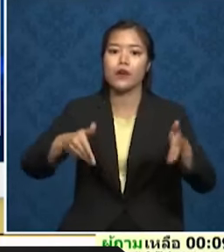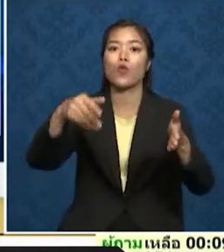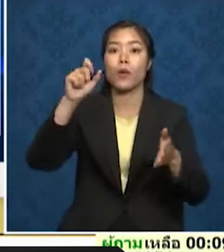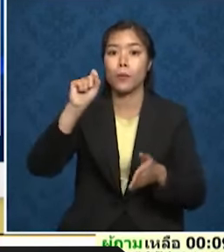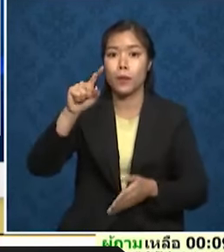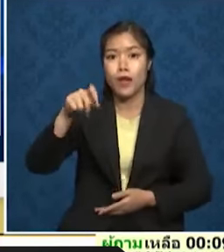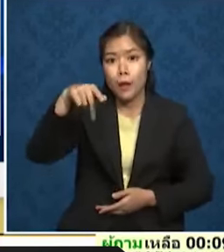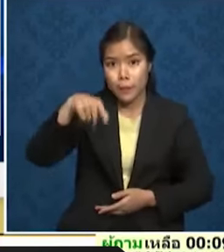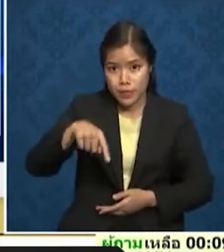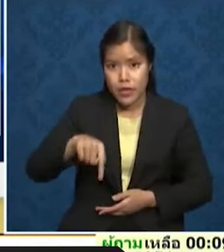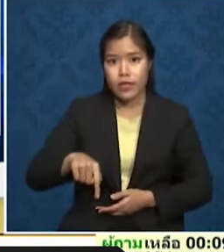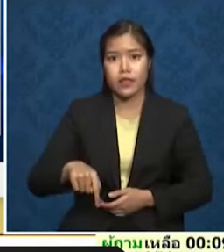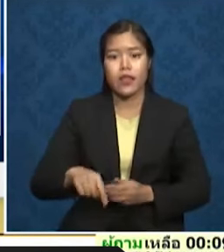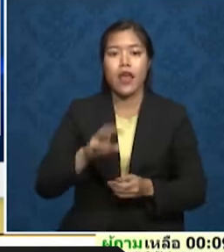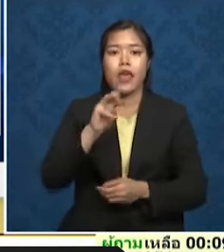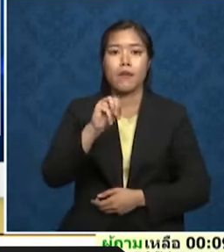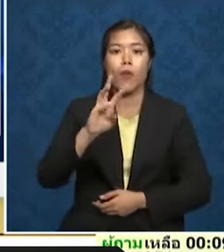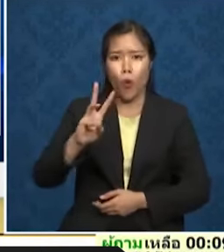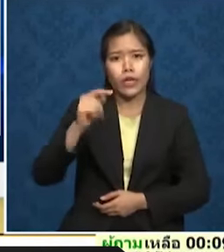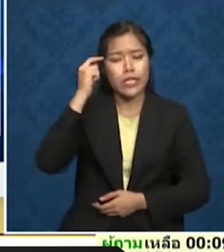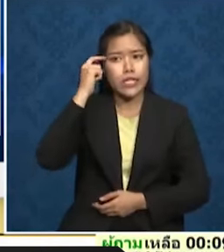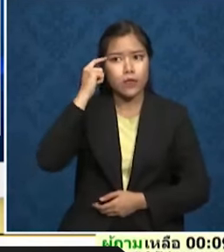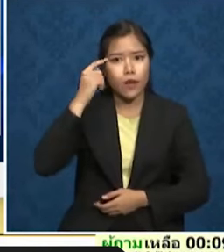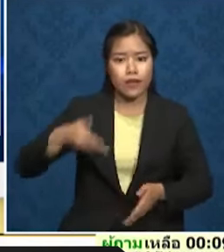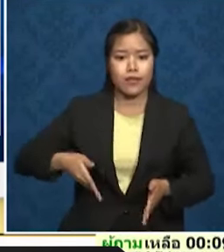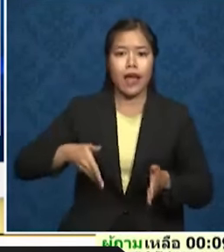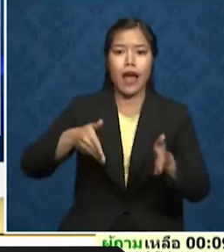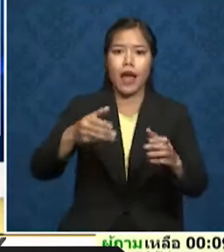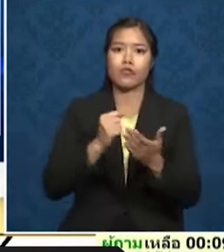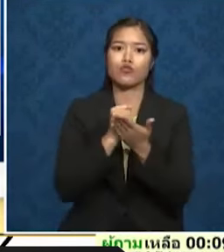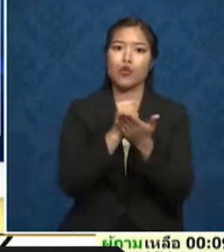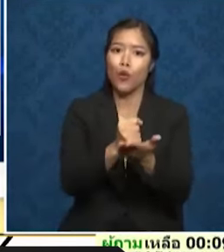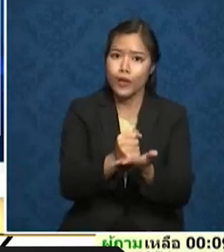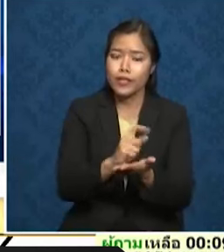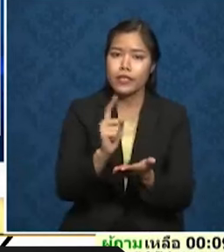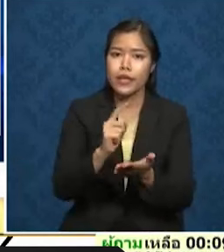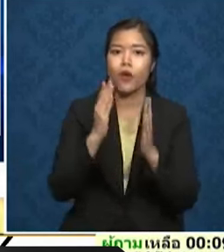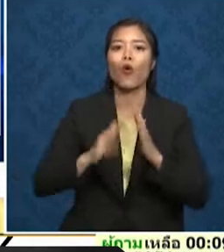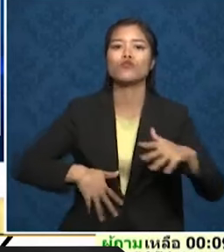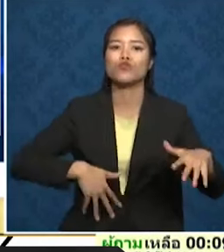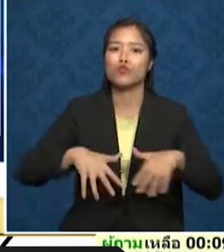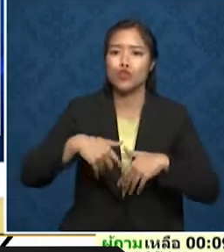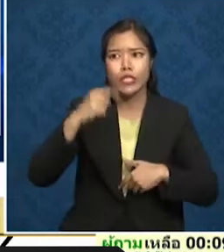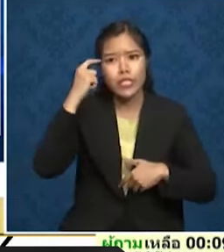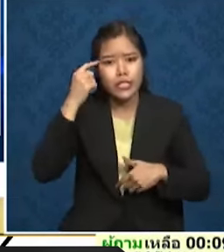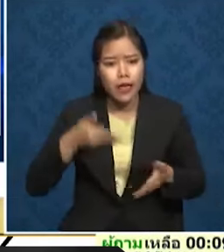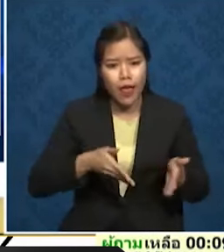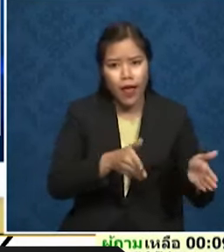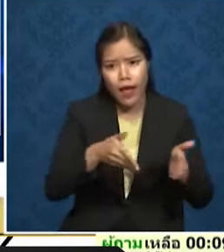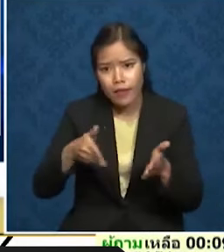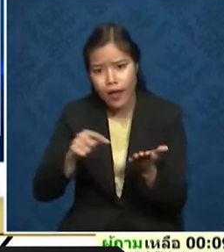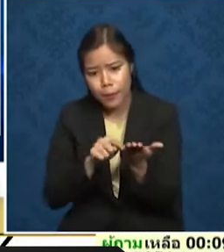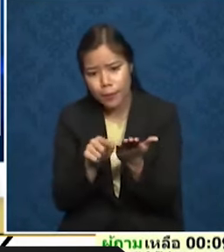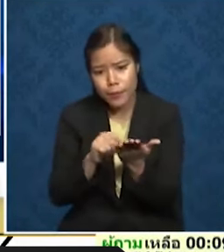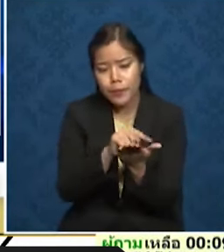ฉันเชื่อมั่นว่ามันจะเป็นเส้นทางที่เพิ่มเส้นทางที่จะทำให้พี่น้องประชาชนสามารถเลือกเส้นทางไปสู่ภ